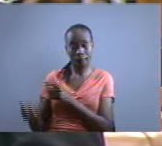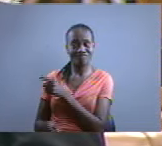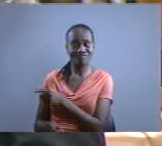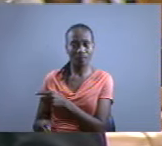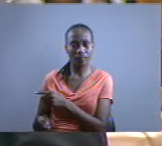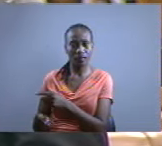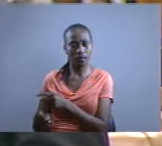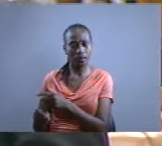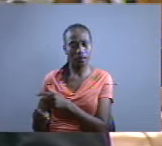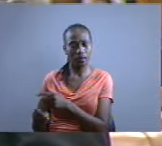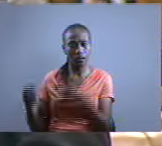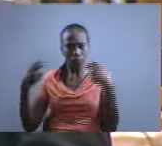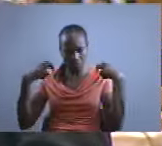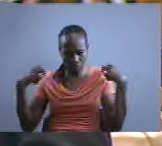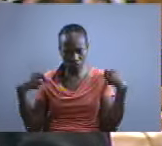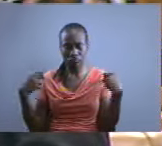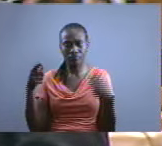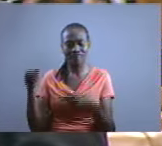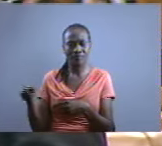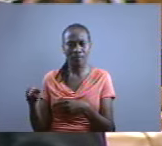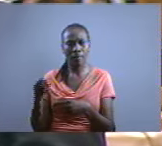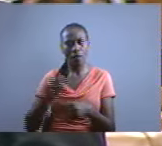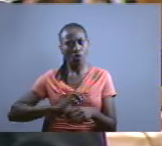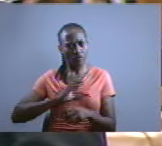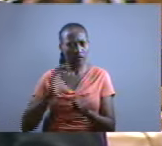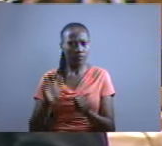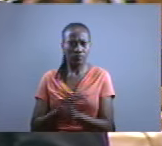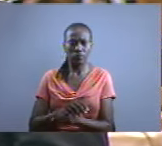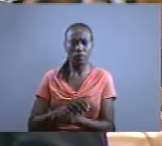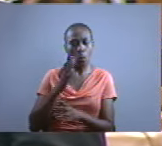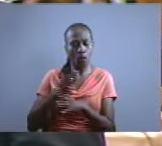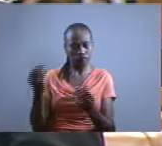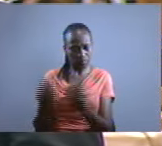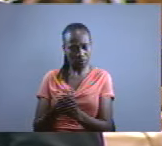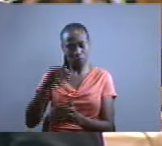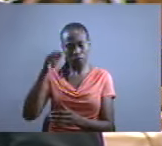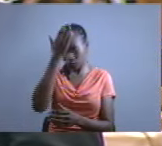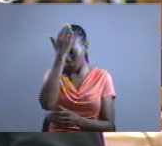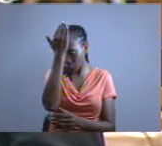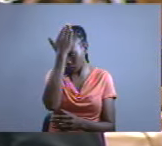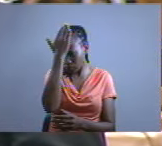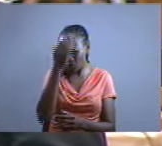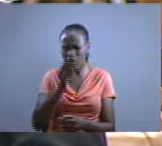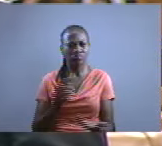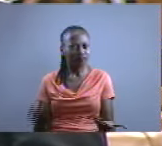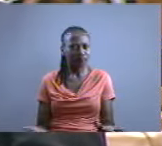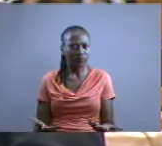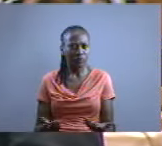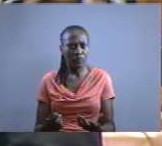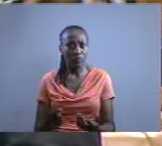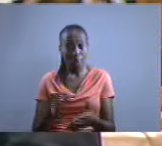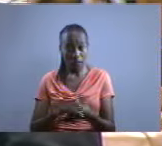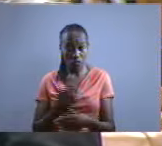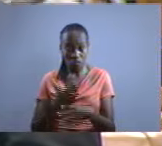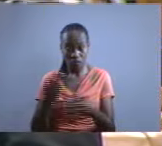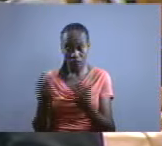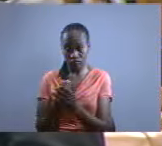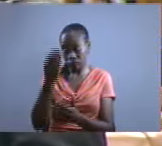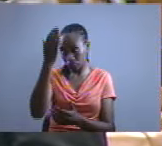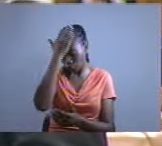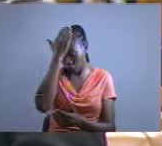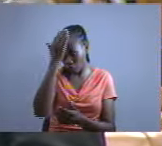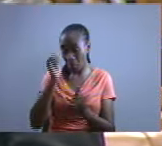Zuma. Is dit hoekom dit so lank geneem het om agter te kom dat daar teenstrydighede is met sy kwalifikasie? Uit